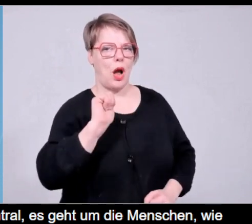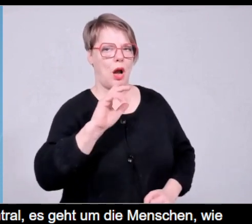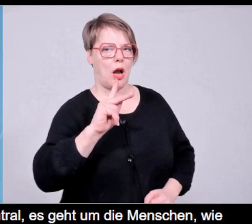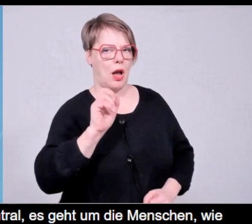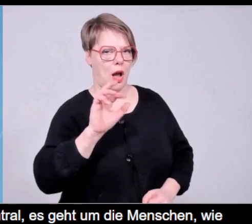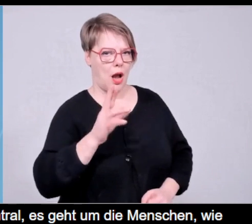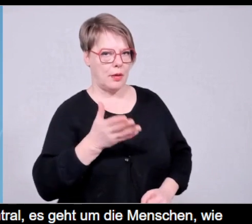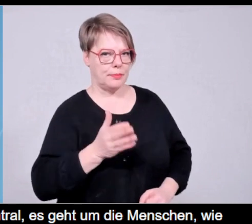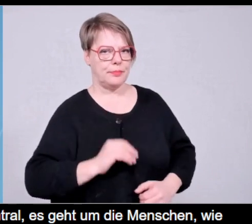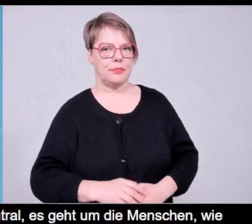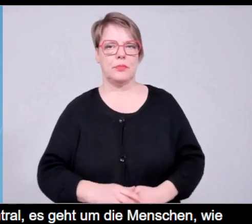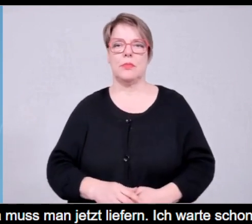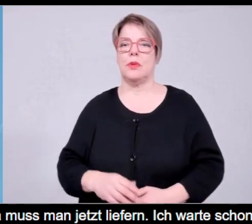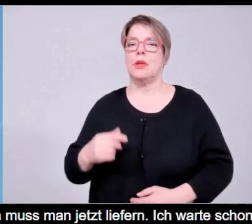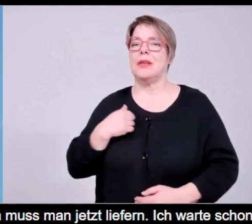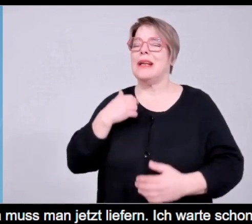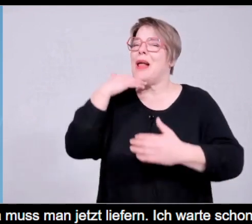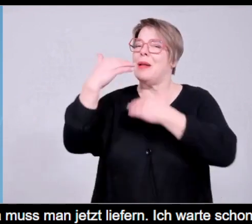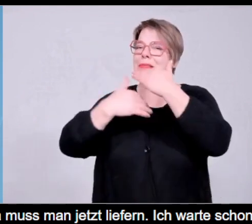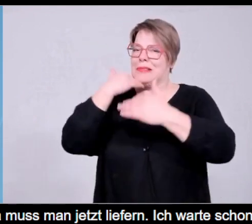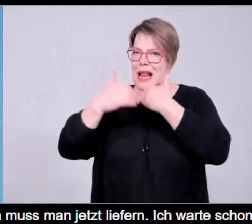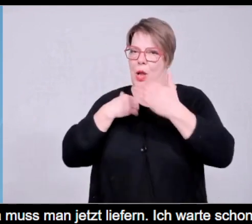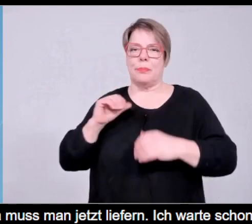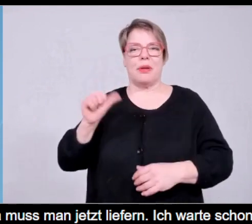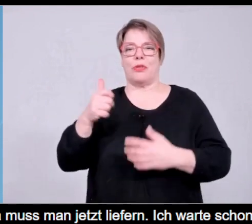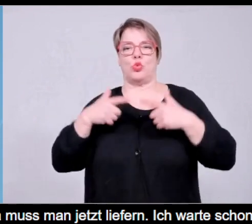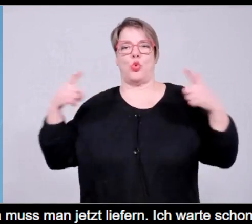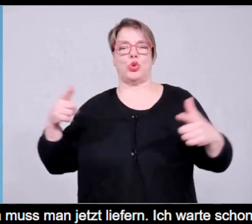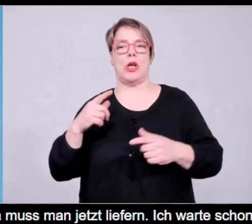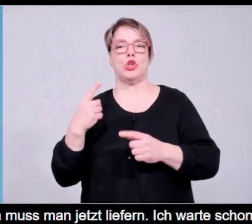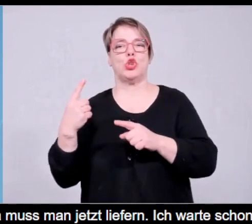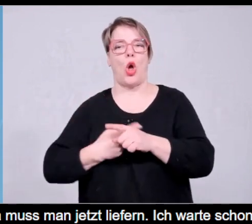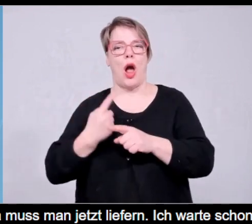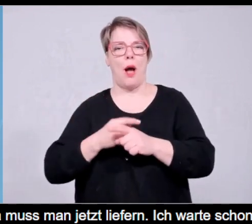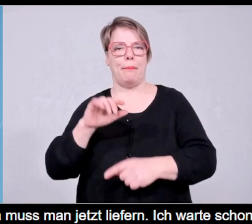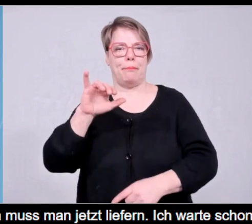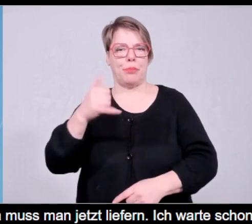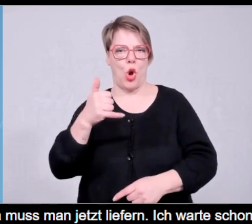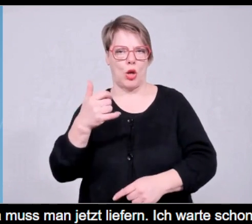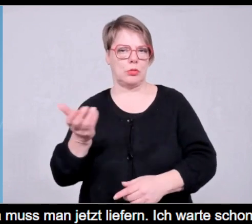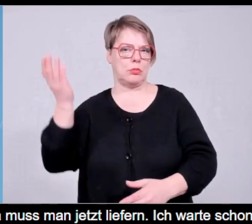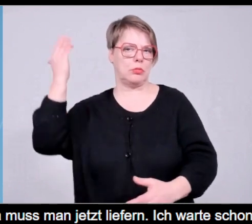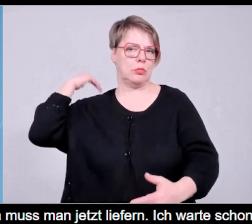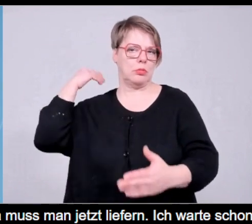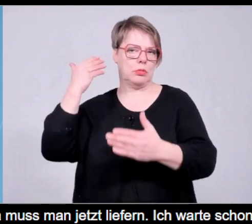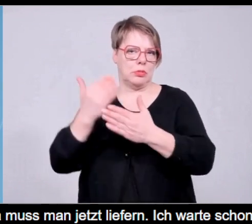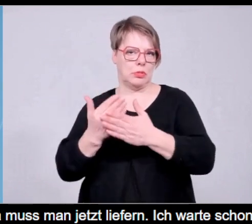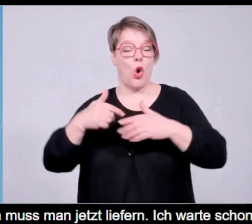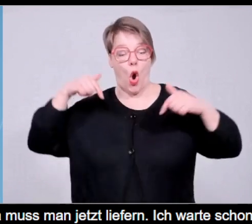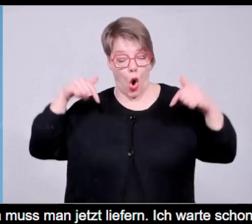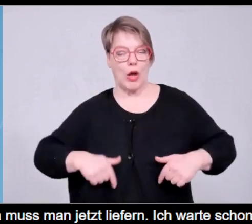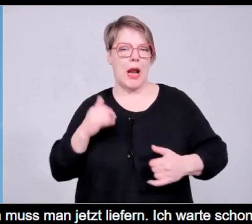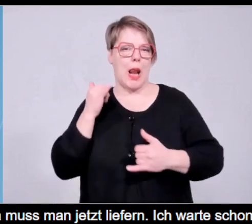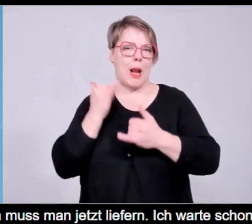die eingegangen sind. Das entspricht etwa 70 Prozent der abzugebenden Grundsteuererklärungen. Und ich möchte Ihnen auch